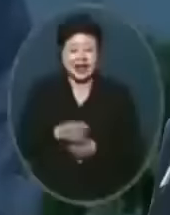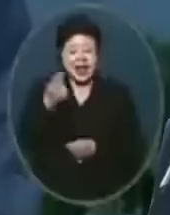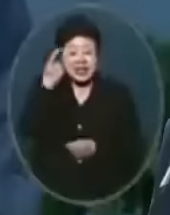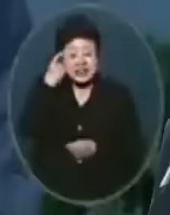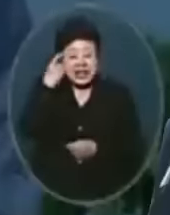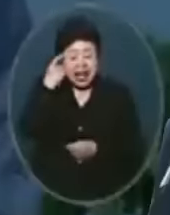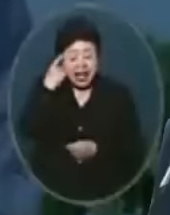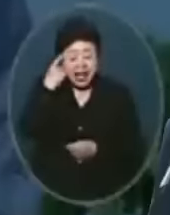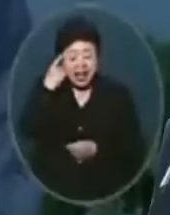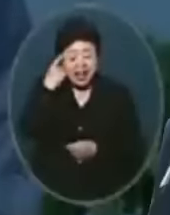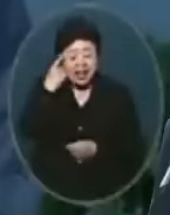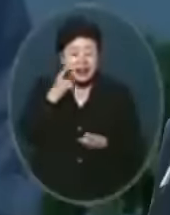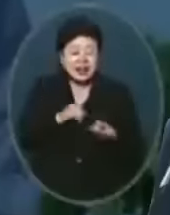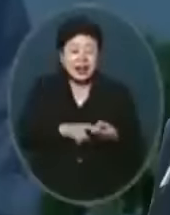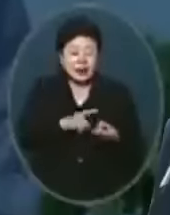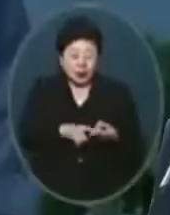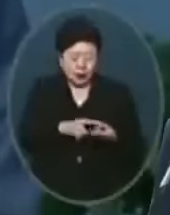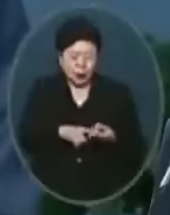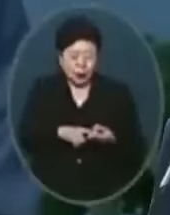생각을